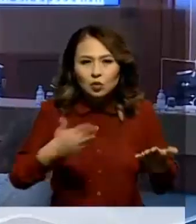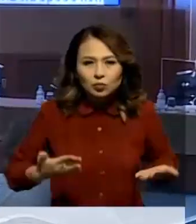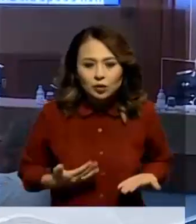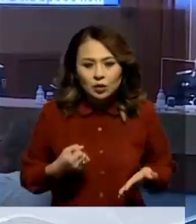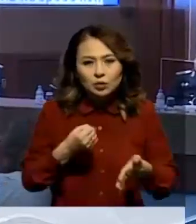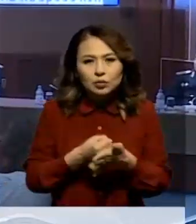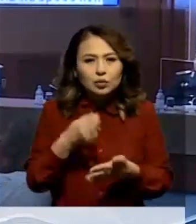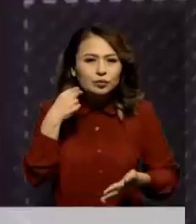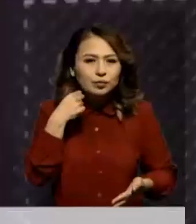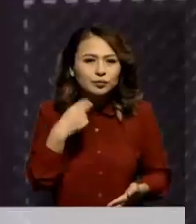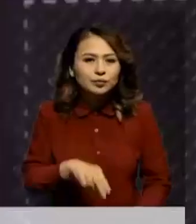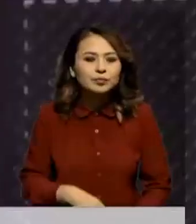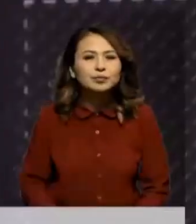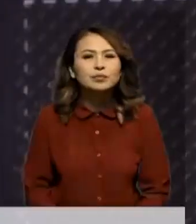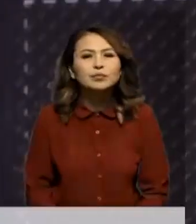бас бостандығынан айырылды.